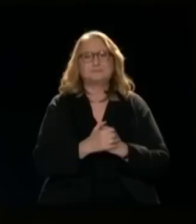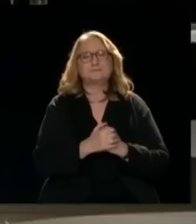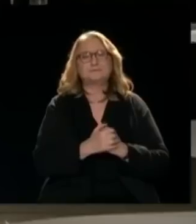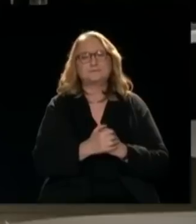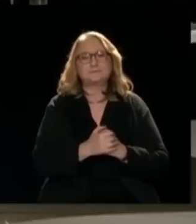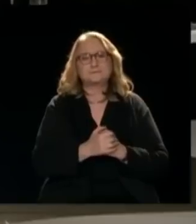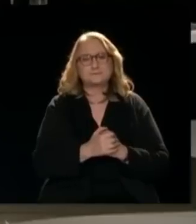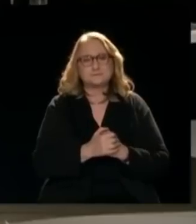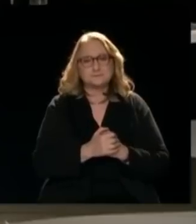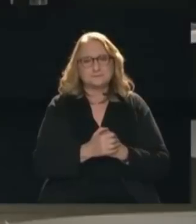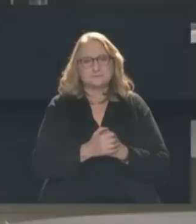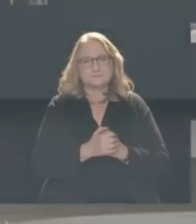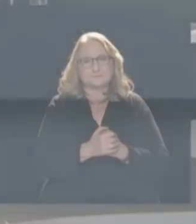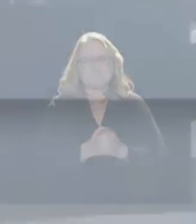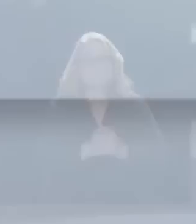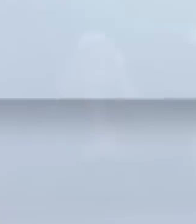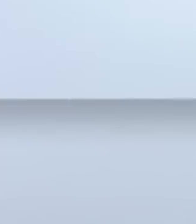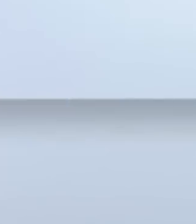βόλι.